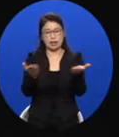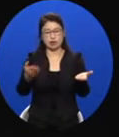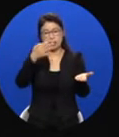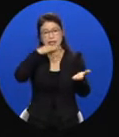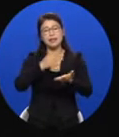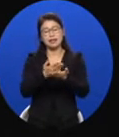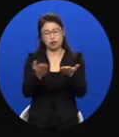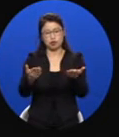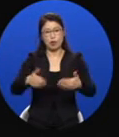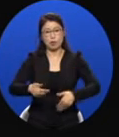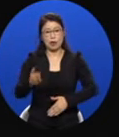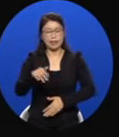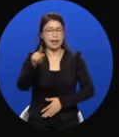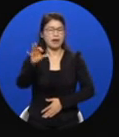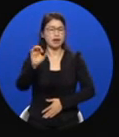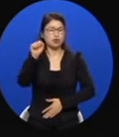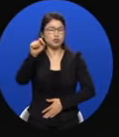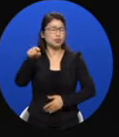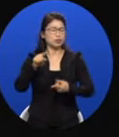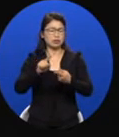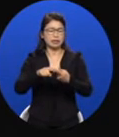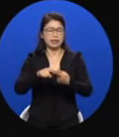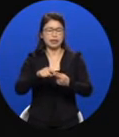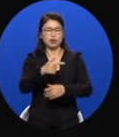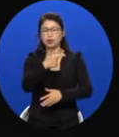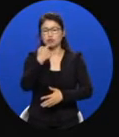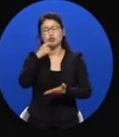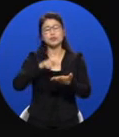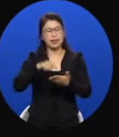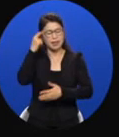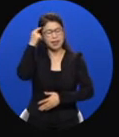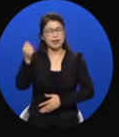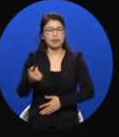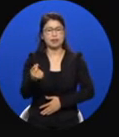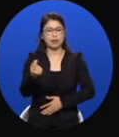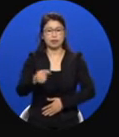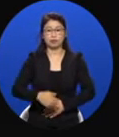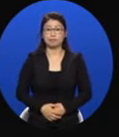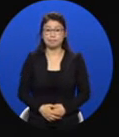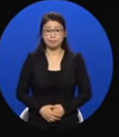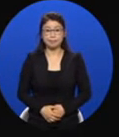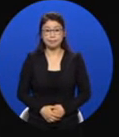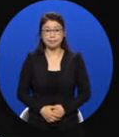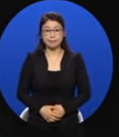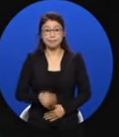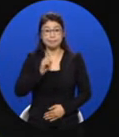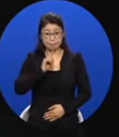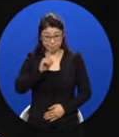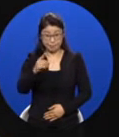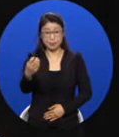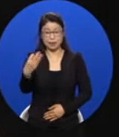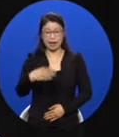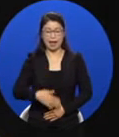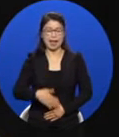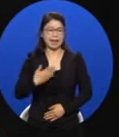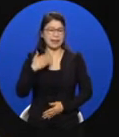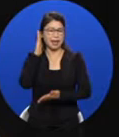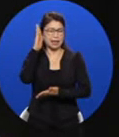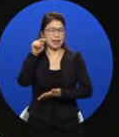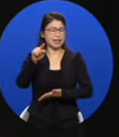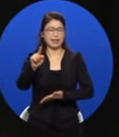중요한데 강지용 후보는 그걸 강조하고 계신 것 같습니다. 아닙니다. 네, 1번입니다. 예, 제가 이야기한